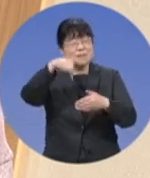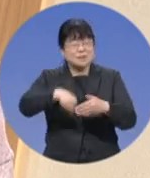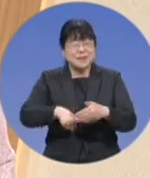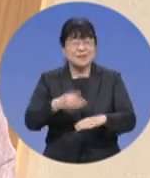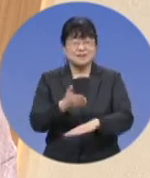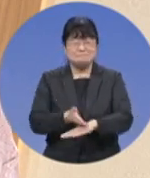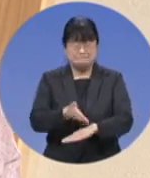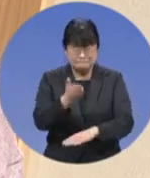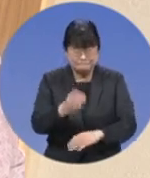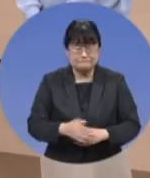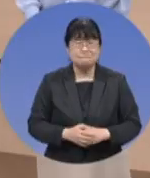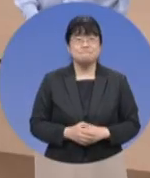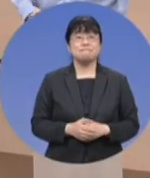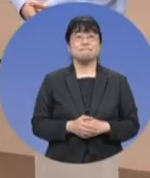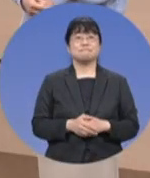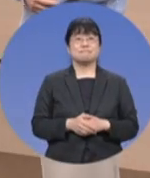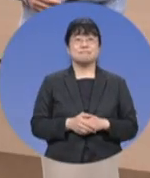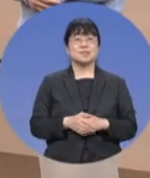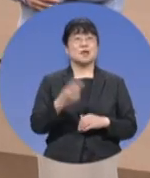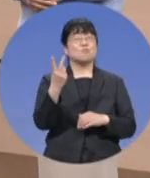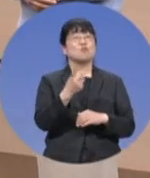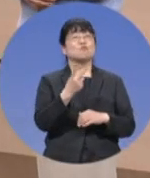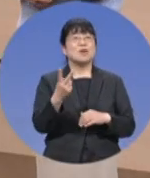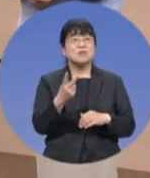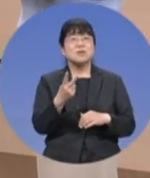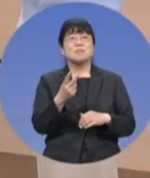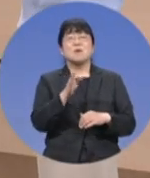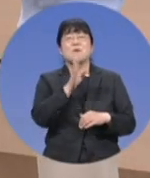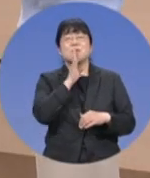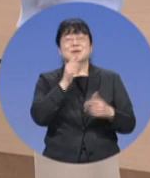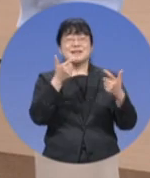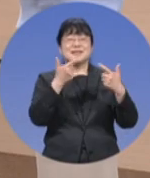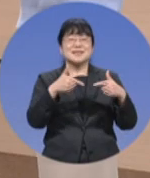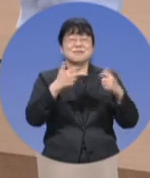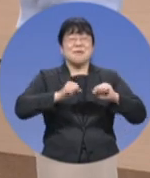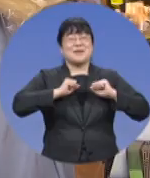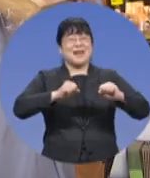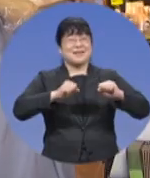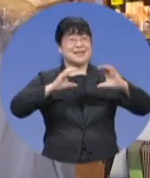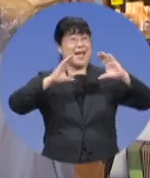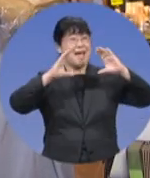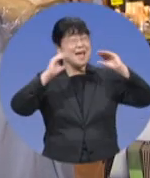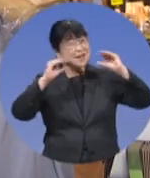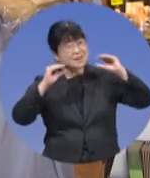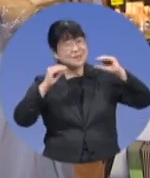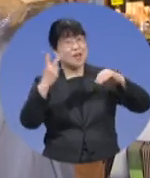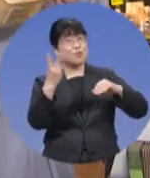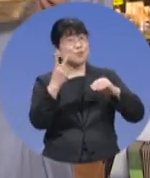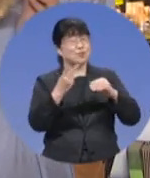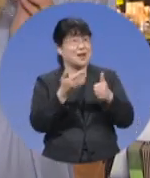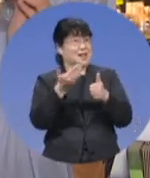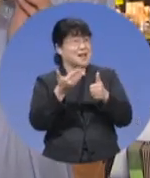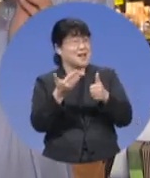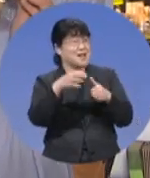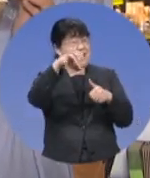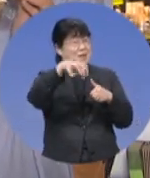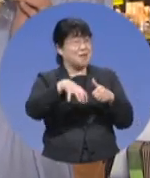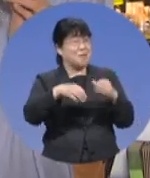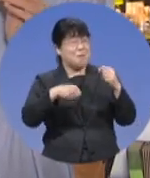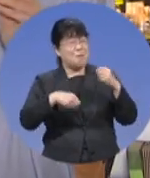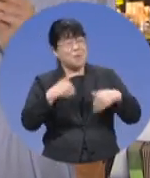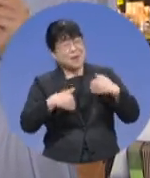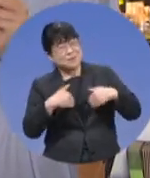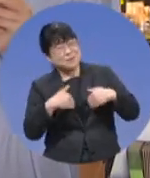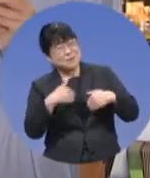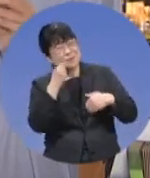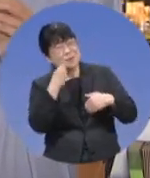がとうございました。 もう2人はね、やっぱり本当にいつもこう元気で笑顔で、そして2人で行ったロケもね、本当に楽しそうで羨